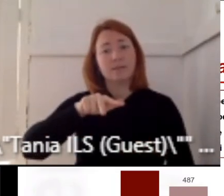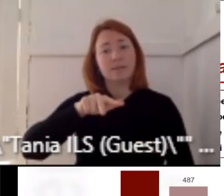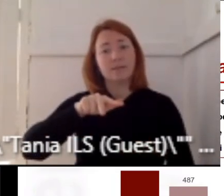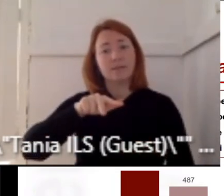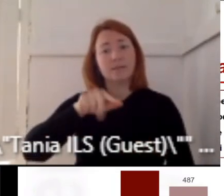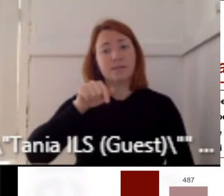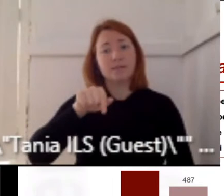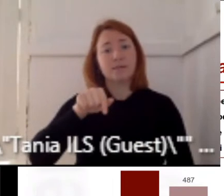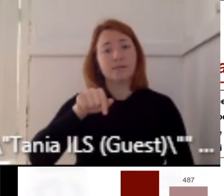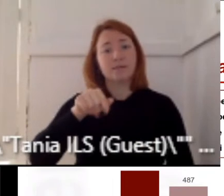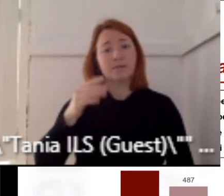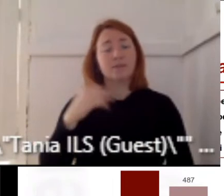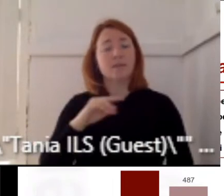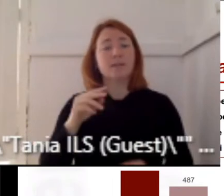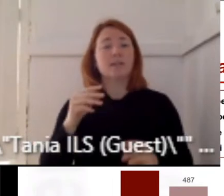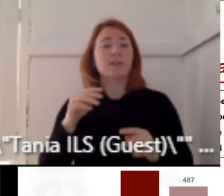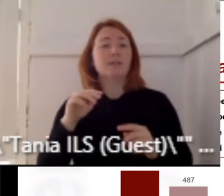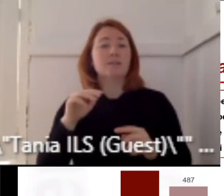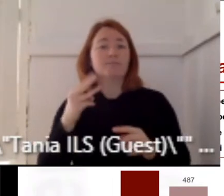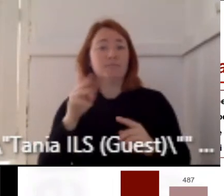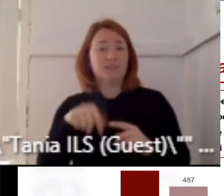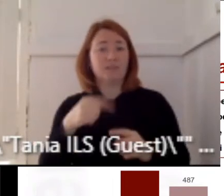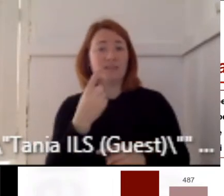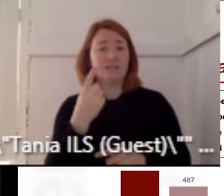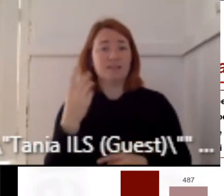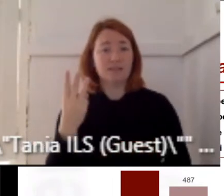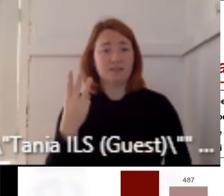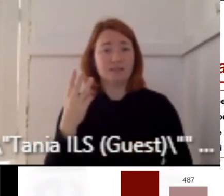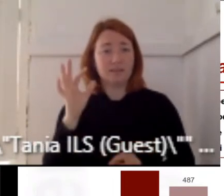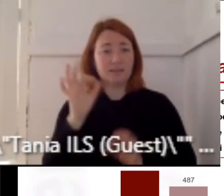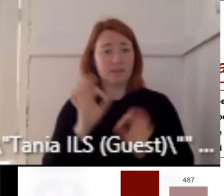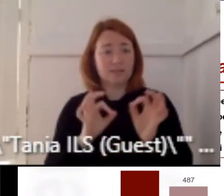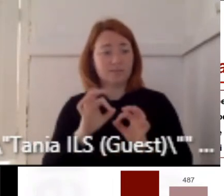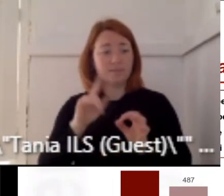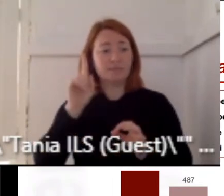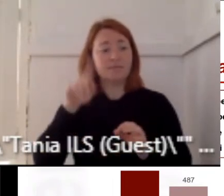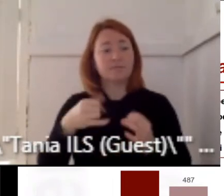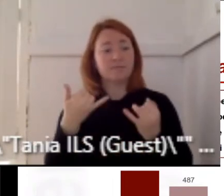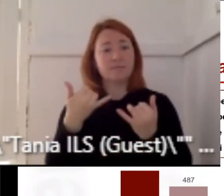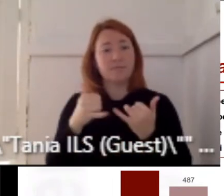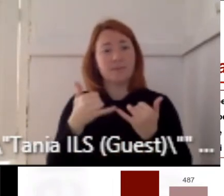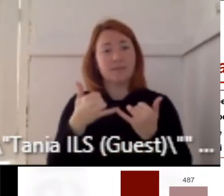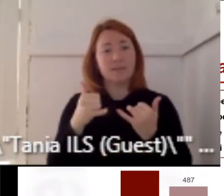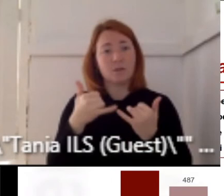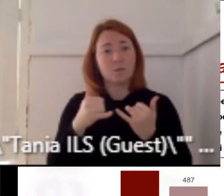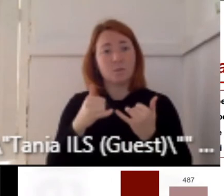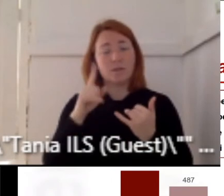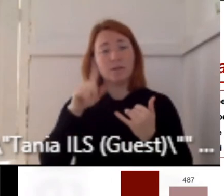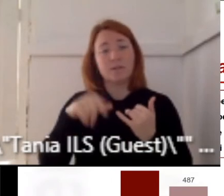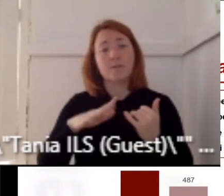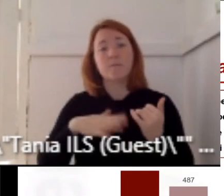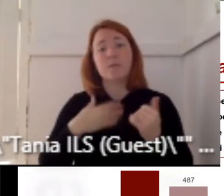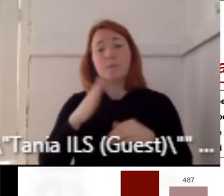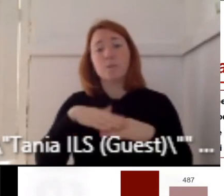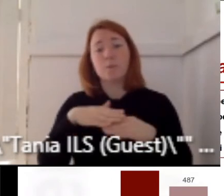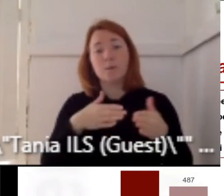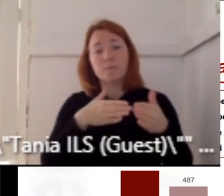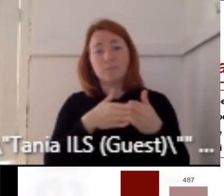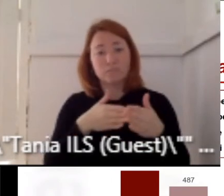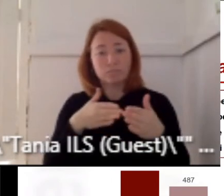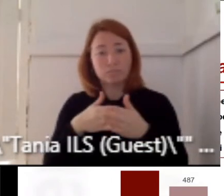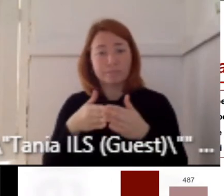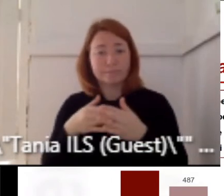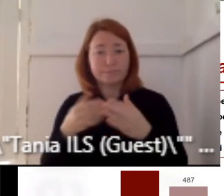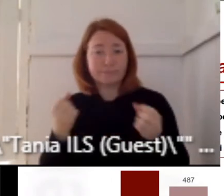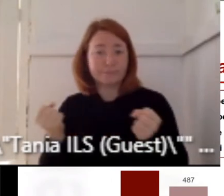tercer del 13%, per tant també una miqueta es va recuperant. En tot cas, possiblement aquestes limitacions de mobilitat